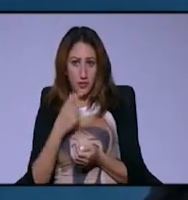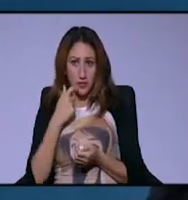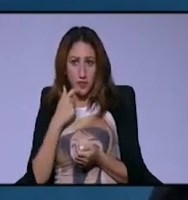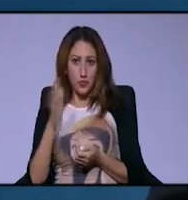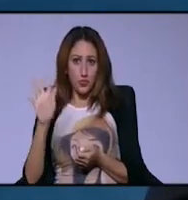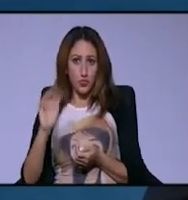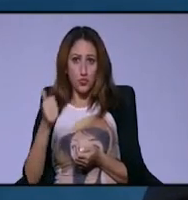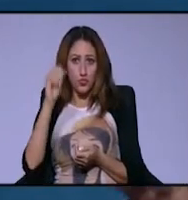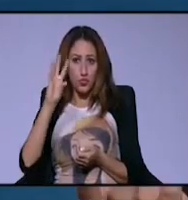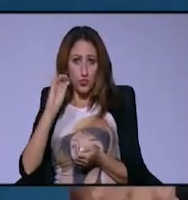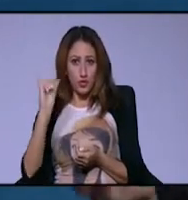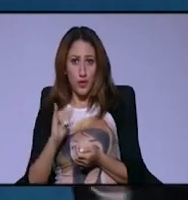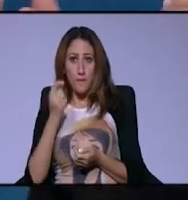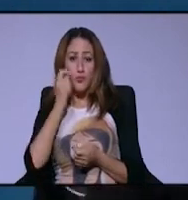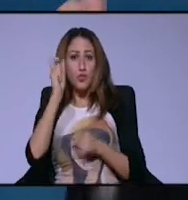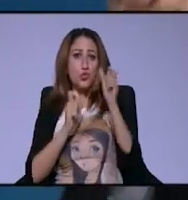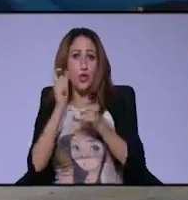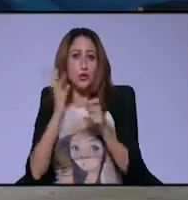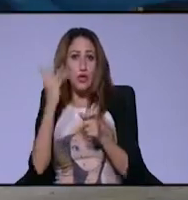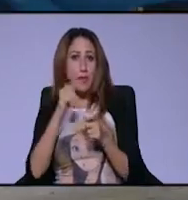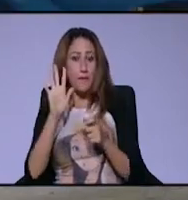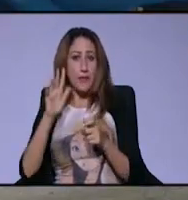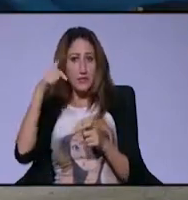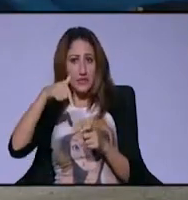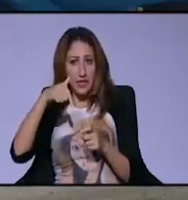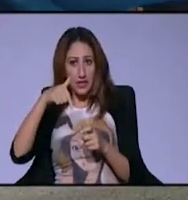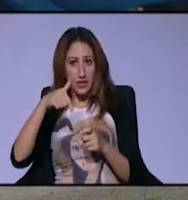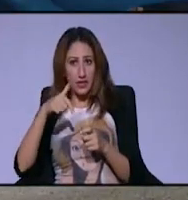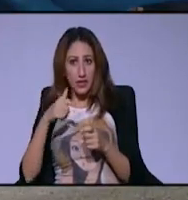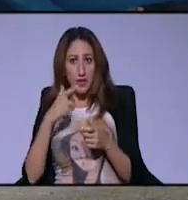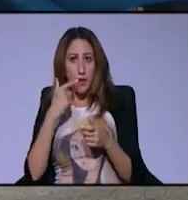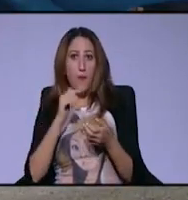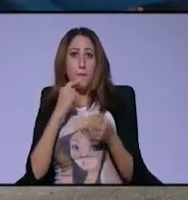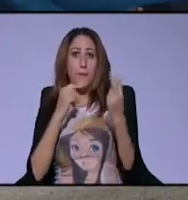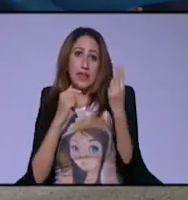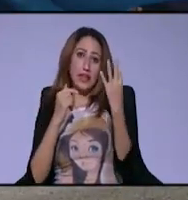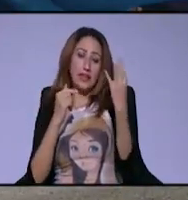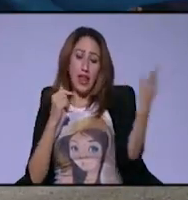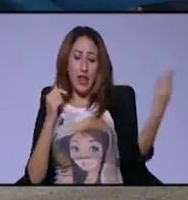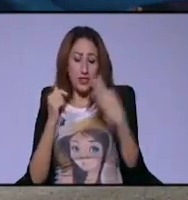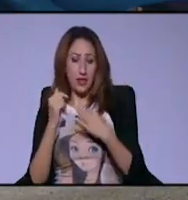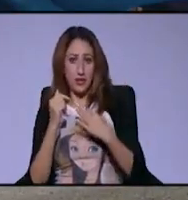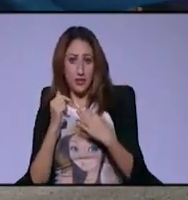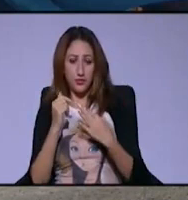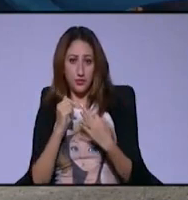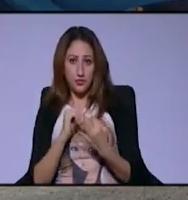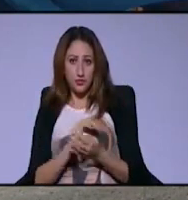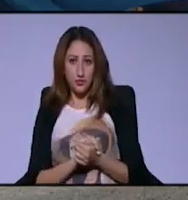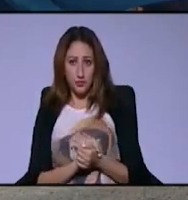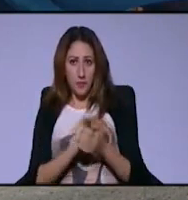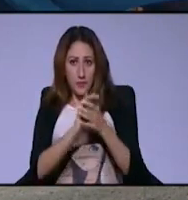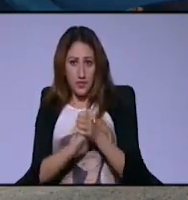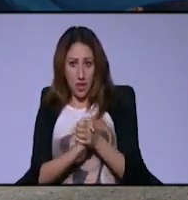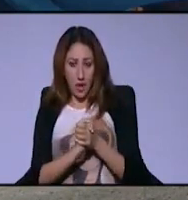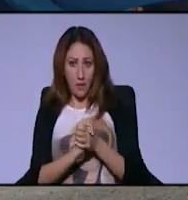أشخاص؟ خمس أشخاص، ست أشخاص، روح هات سيدنا النبي وهات اثنين ثلاثة من الصحابة وما تزودش عليه لأنه لا يكفي أكثر من هذا.